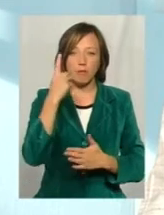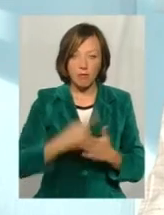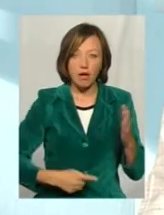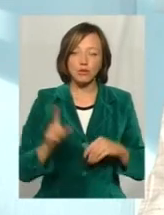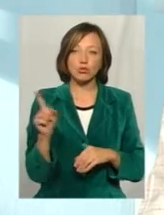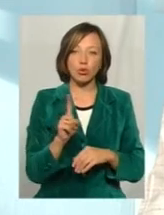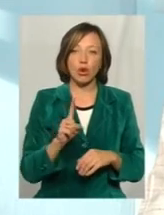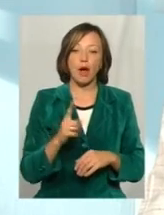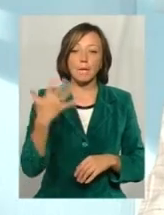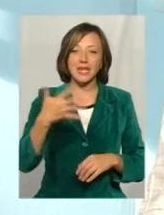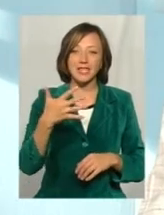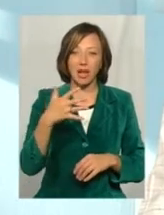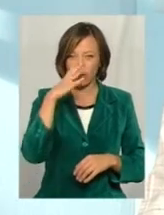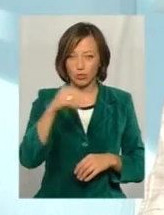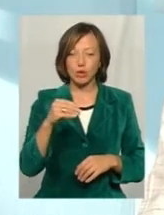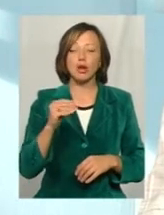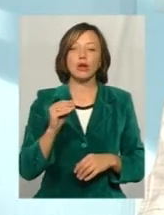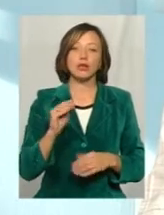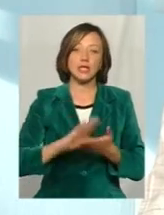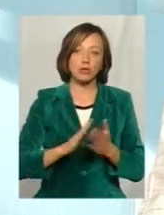що по 50-му маршруту ситуація